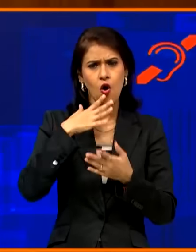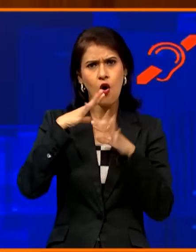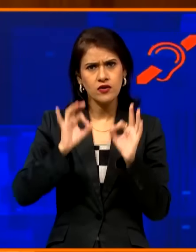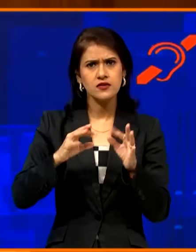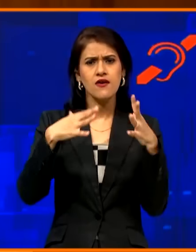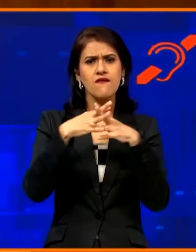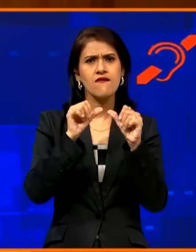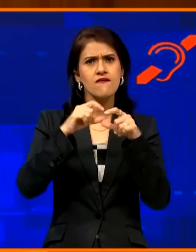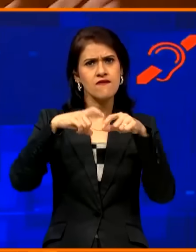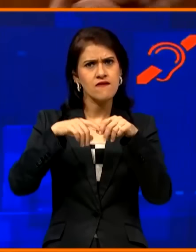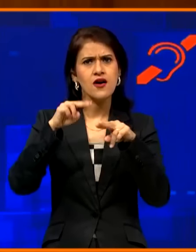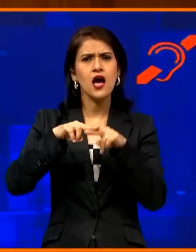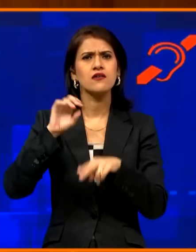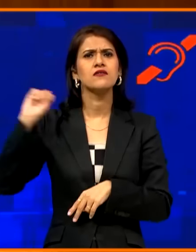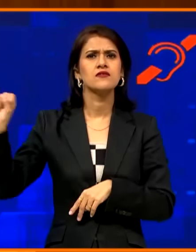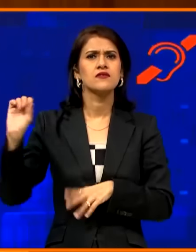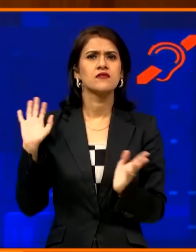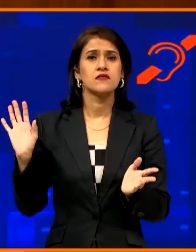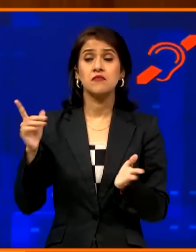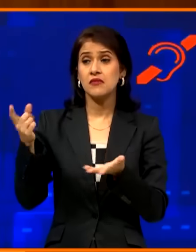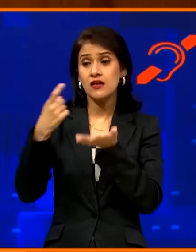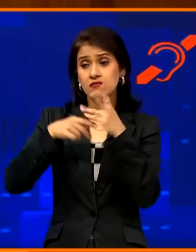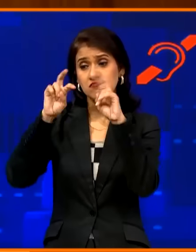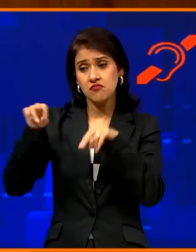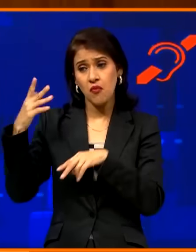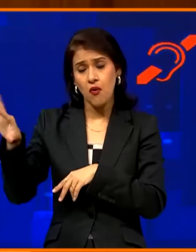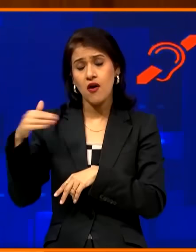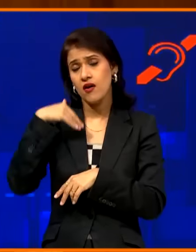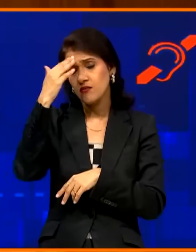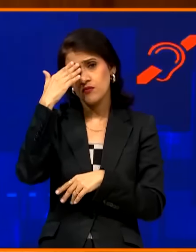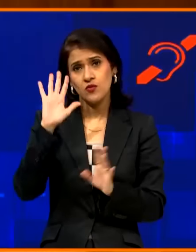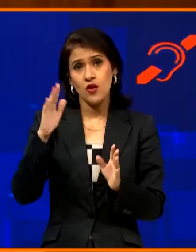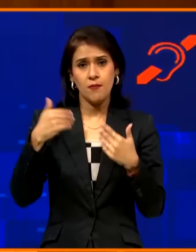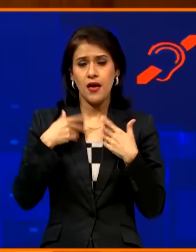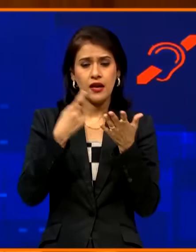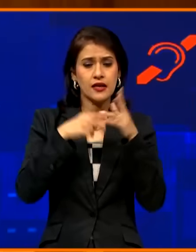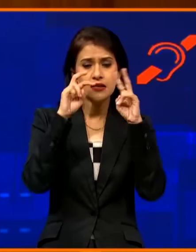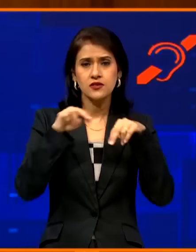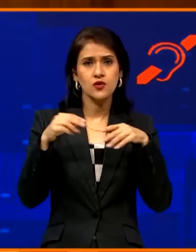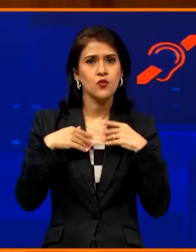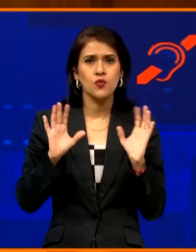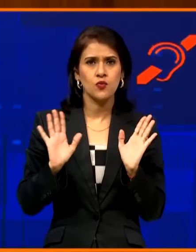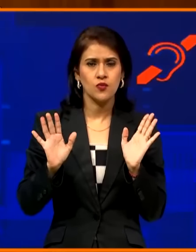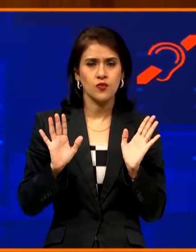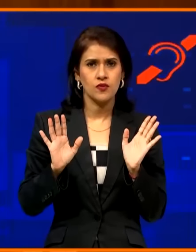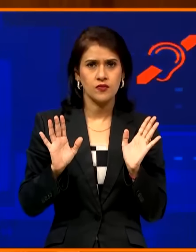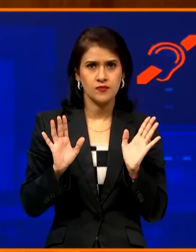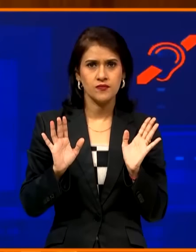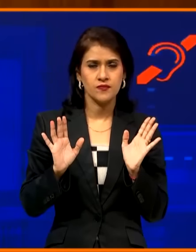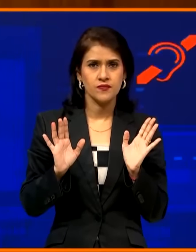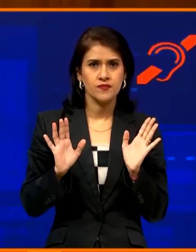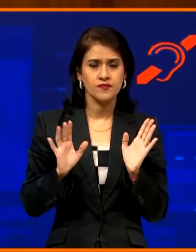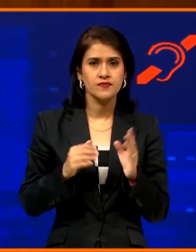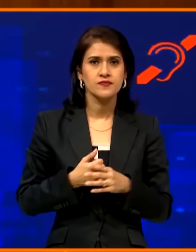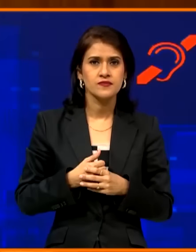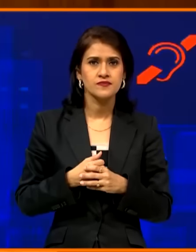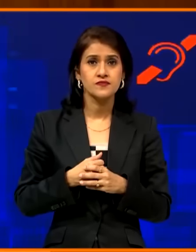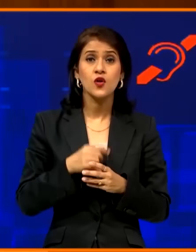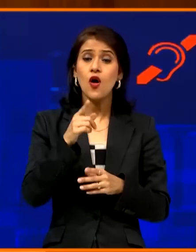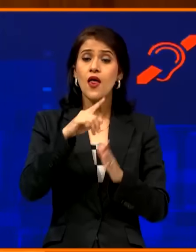तो शायद उन्होंने रिसर्च किया होगा मैंने इसके बारे में कोई रिसर्च नहीं किया और हम लोगों की बात ना करें बल्कि हम बात करें उस